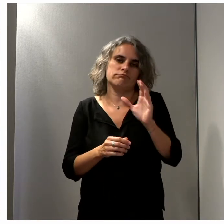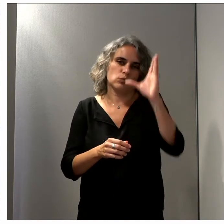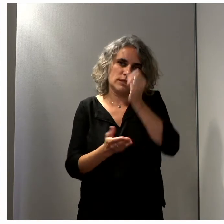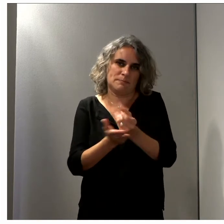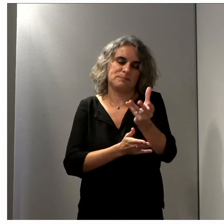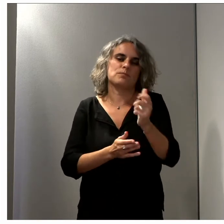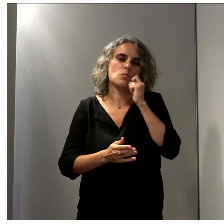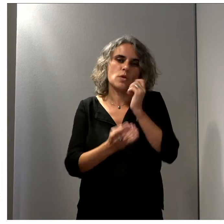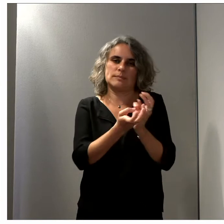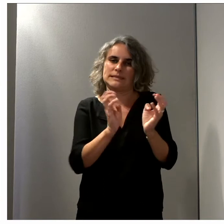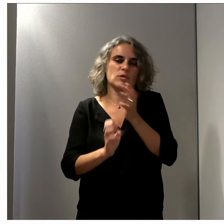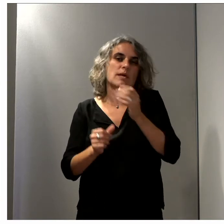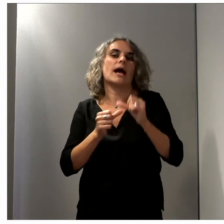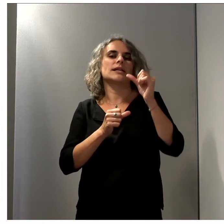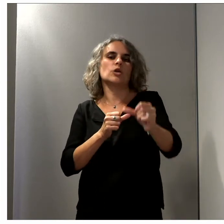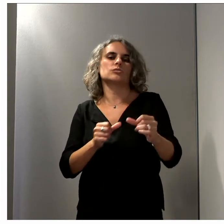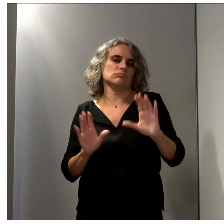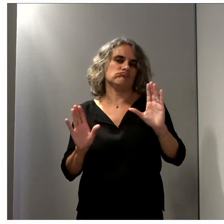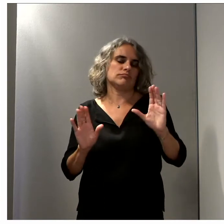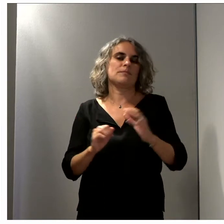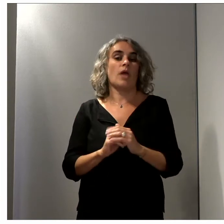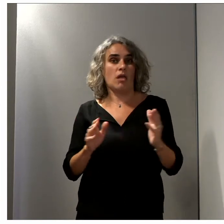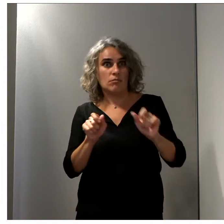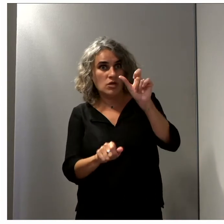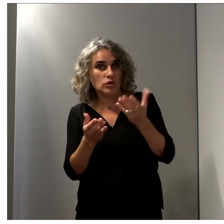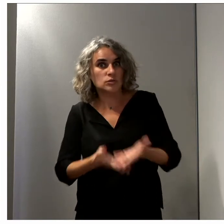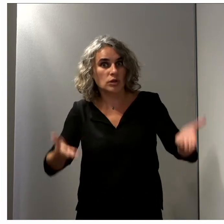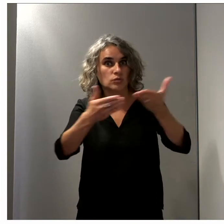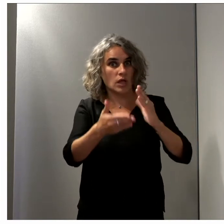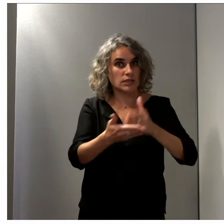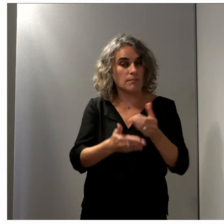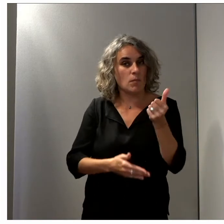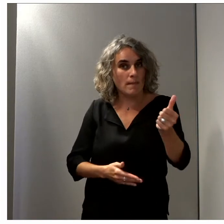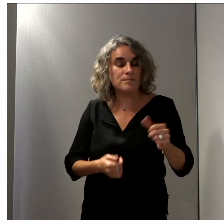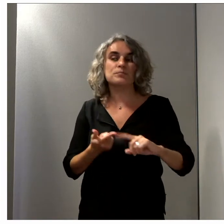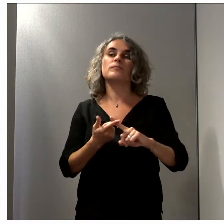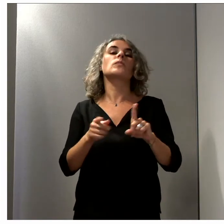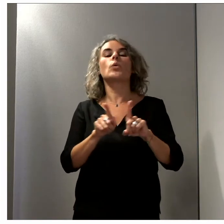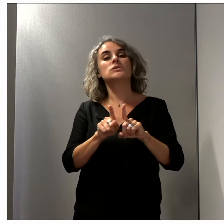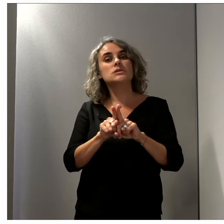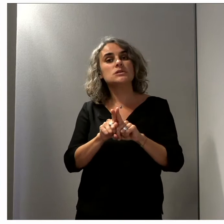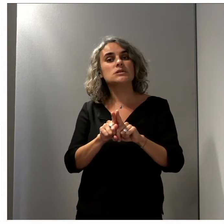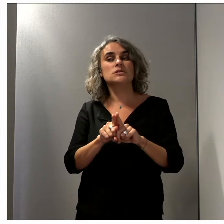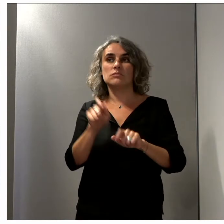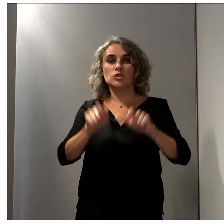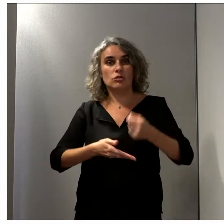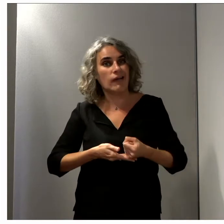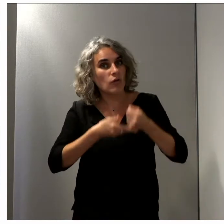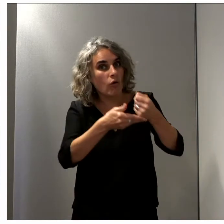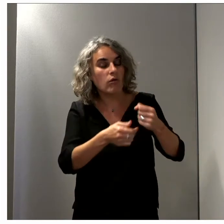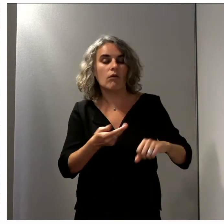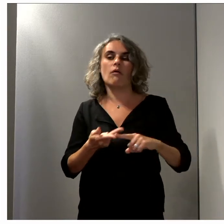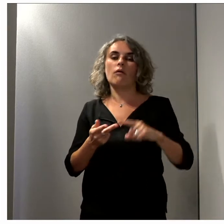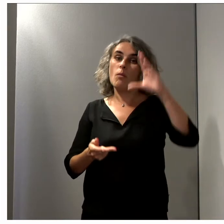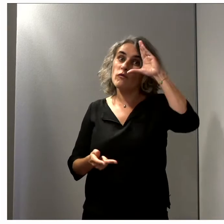précisé. Donc autour de ces tables virtuelles, des personnes en situation de handicap, bien entendu, mais aussi des aidants,